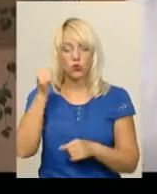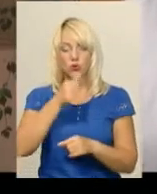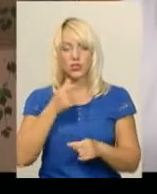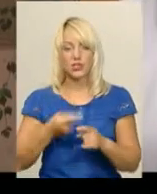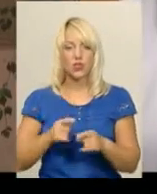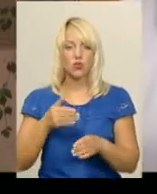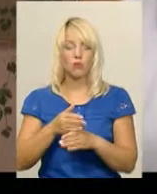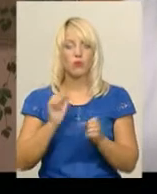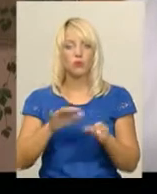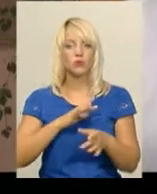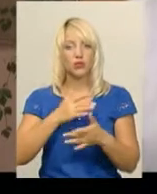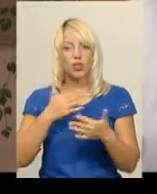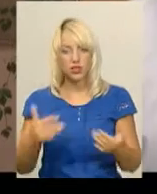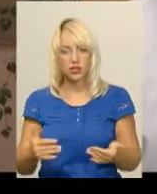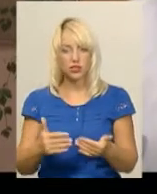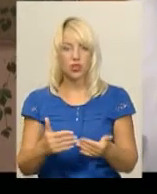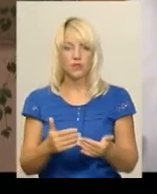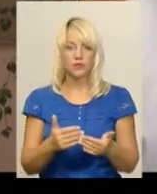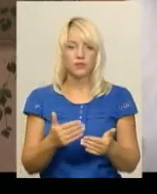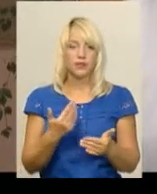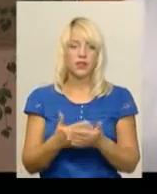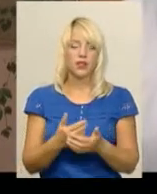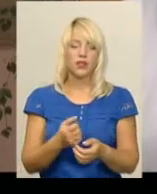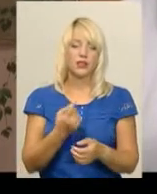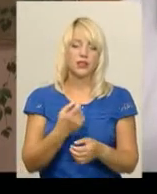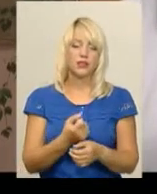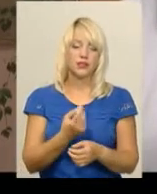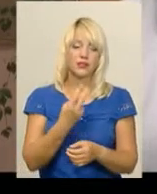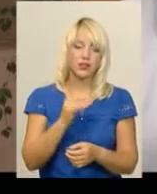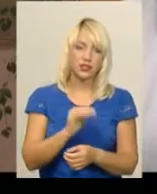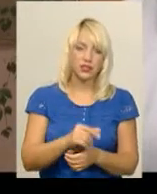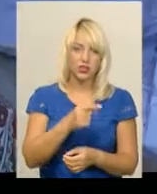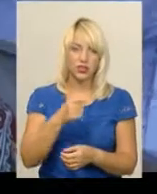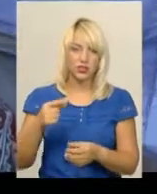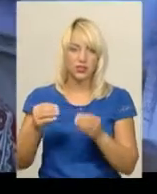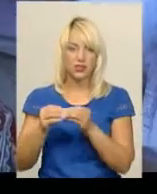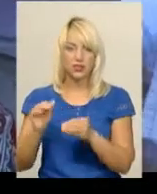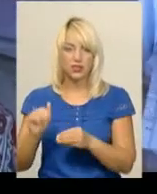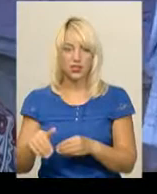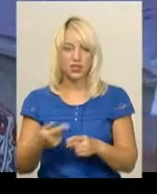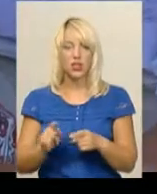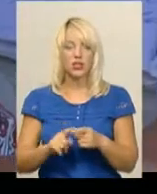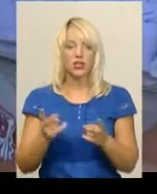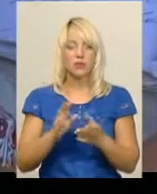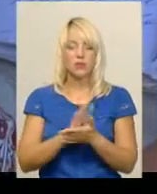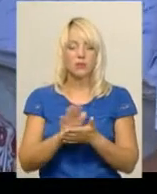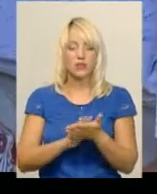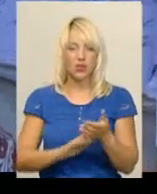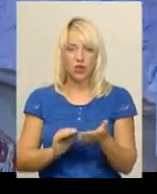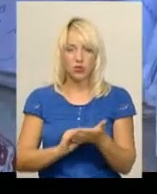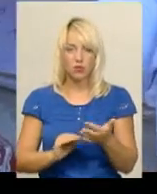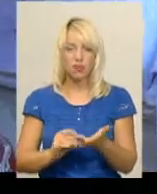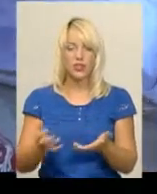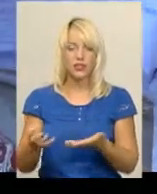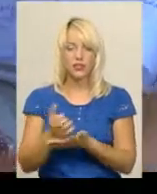може бути різною, від кількох тисяч, від двох тисяч до десяти тисяч. Для цього треба написати заяву та зібрати